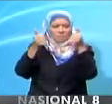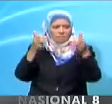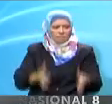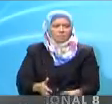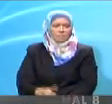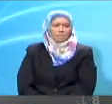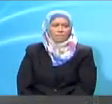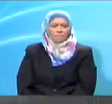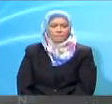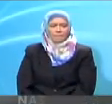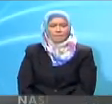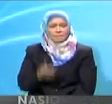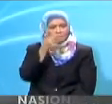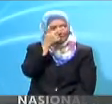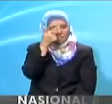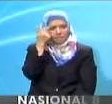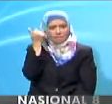Jadi oleh kerana